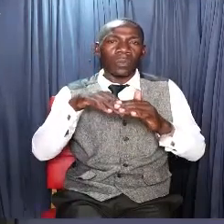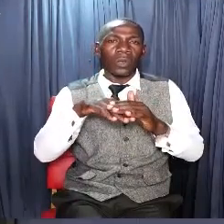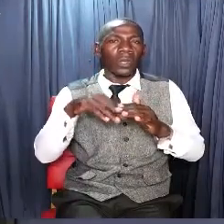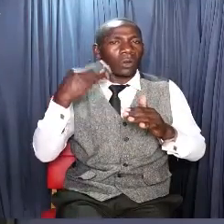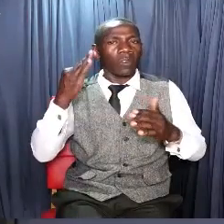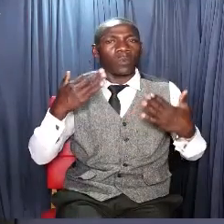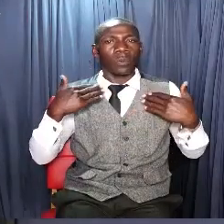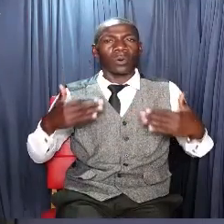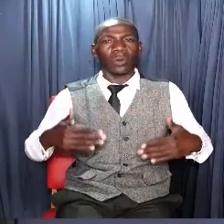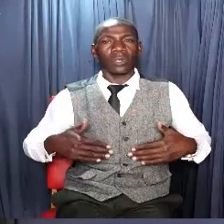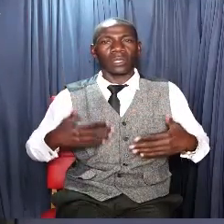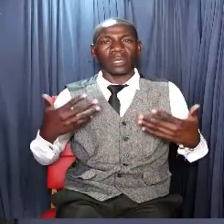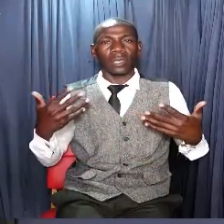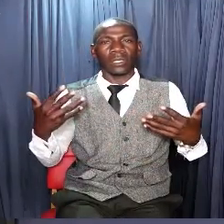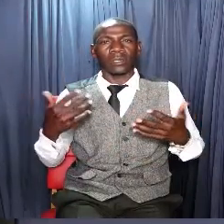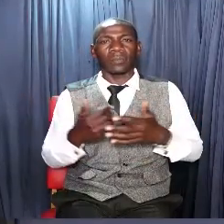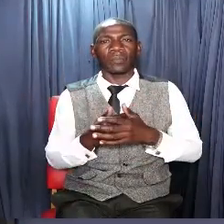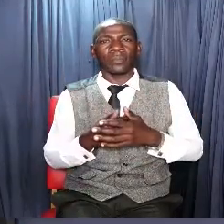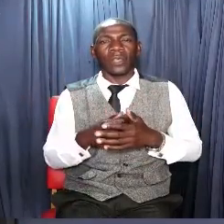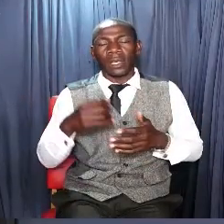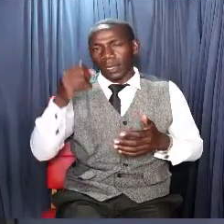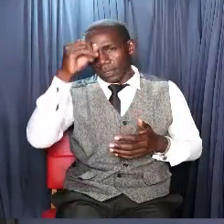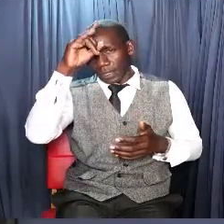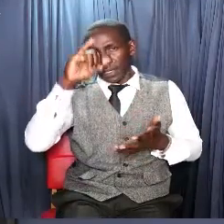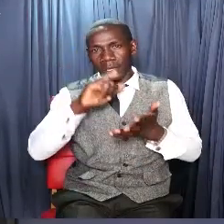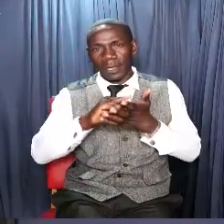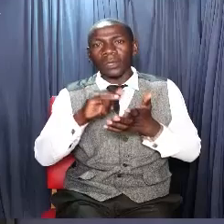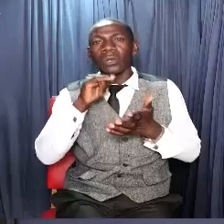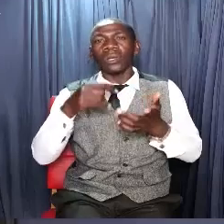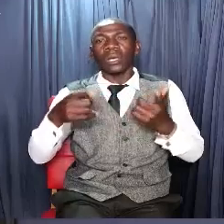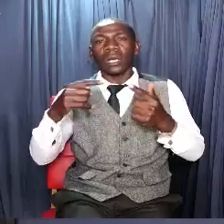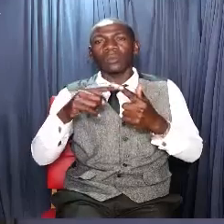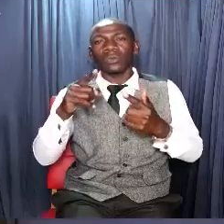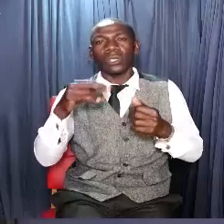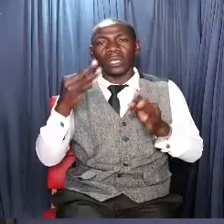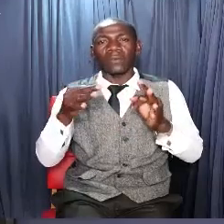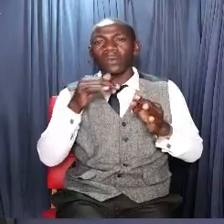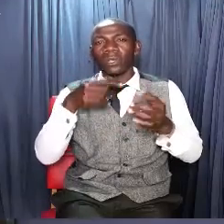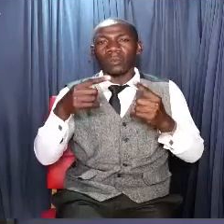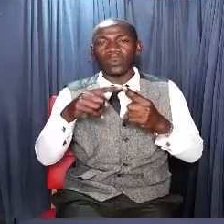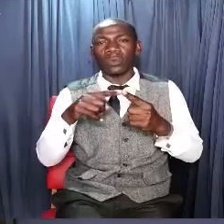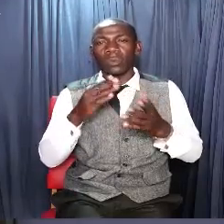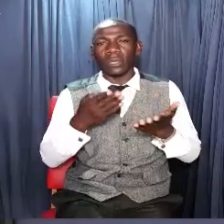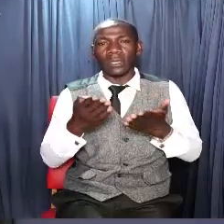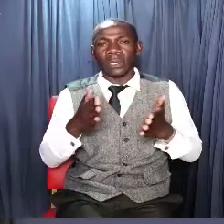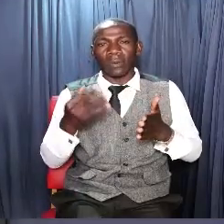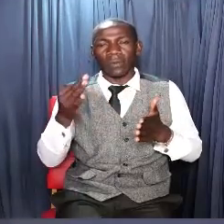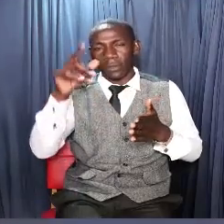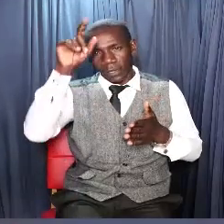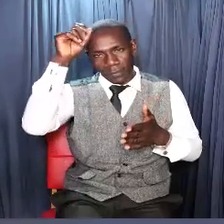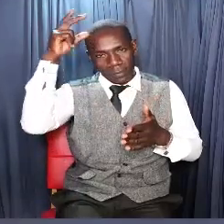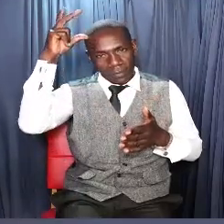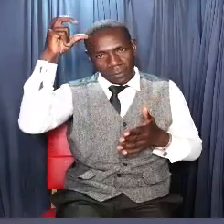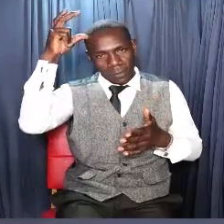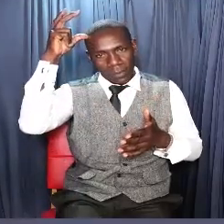mwilini? Why am I sowing of the flesh? Ufahamu huo usipokujia. That understanding if you don't come to na mtumwa wa shetani. You will stay here as slave of the